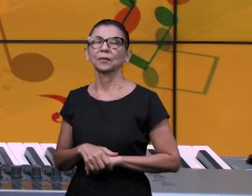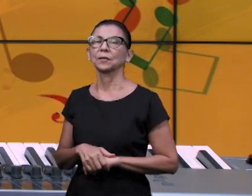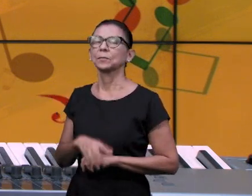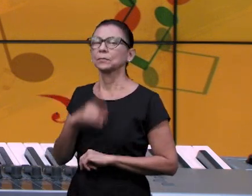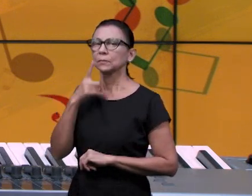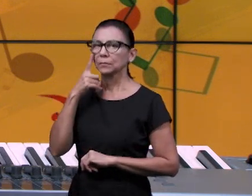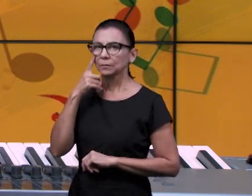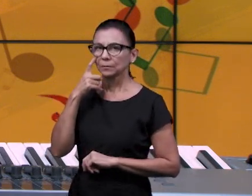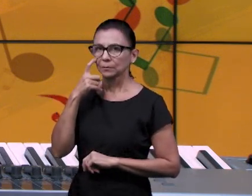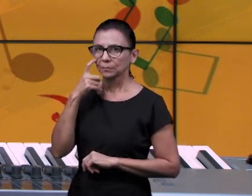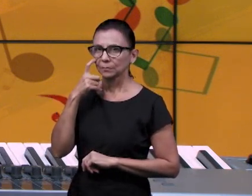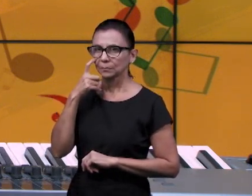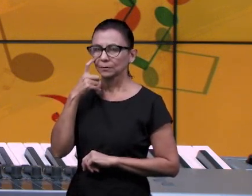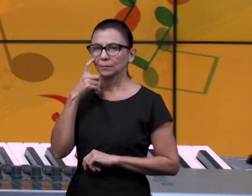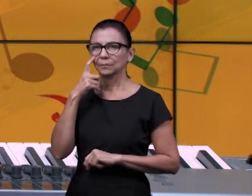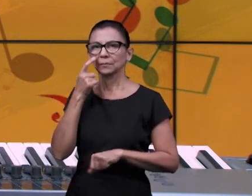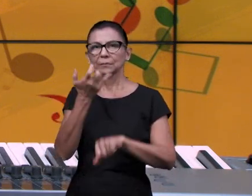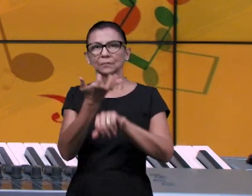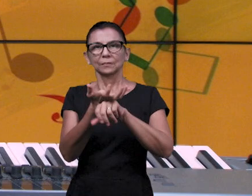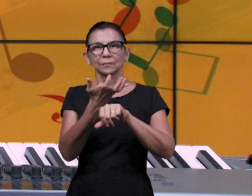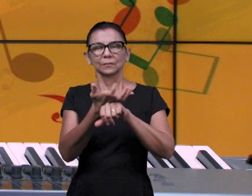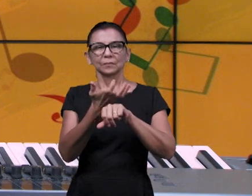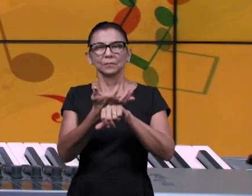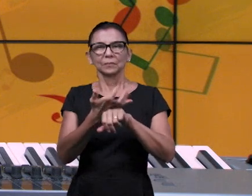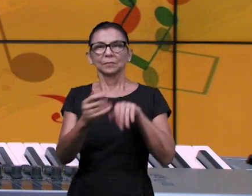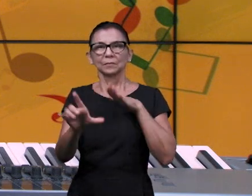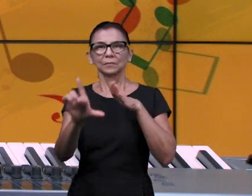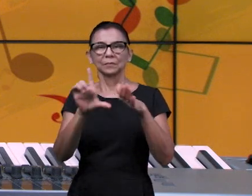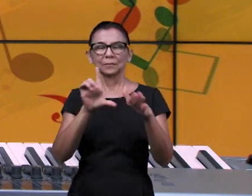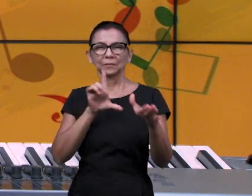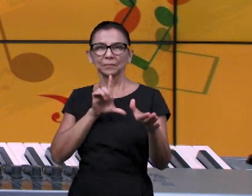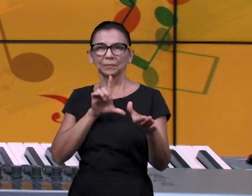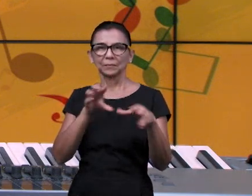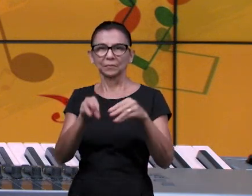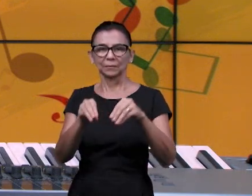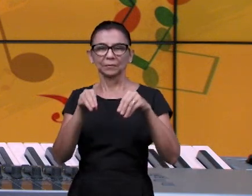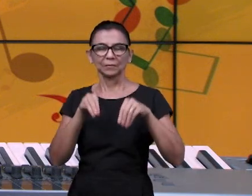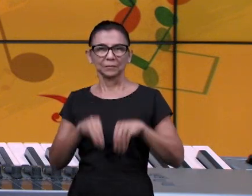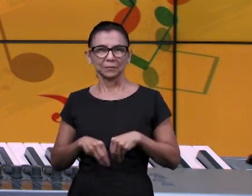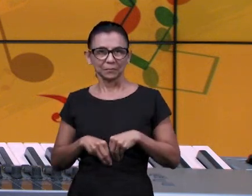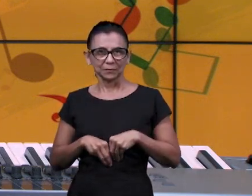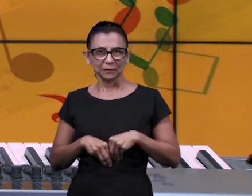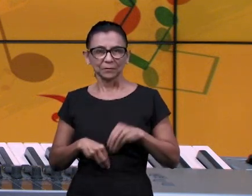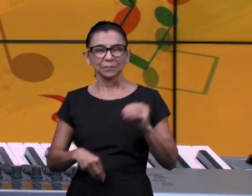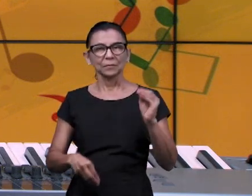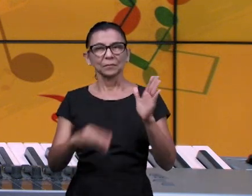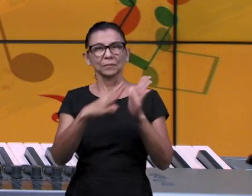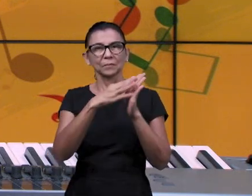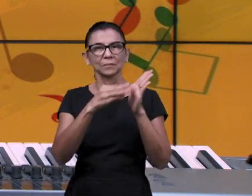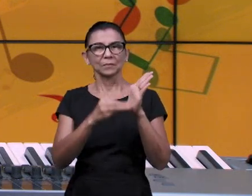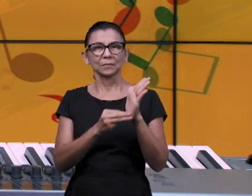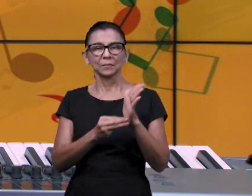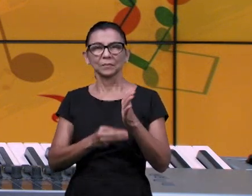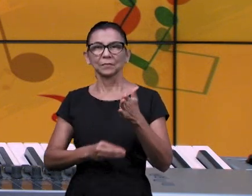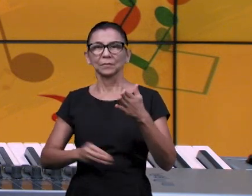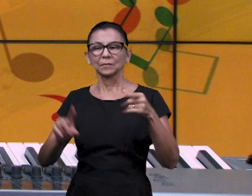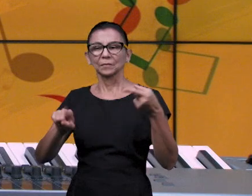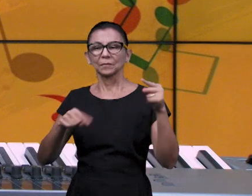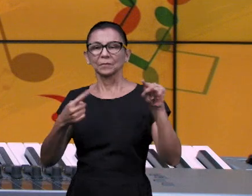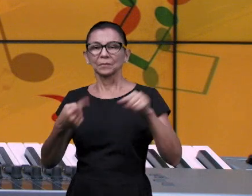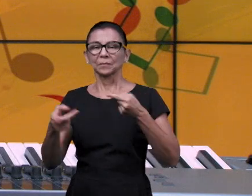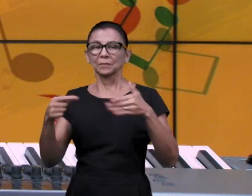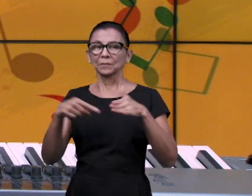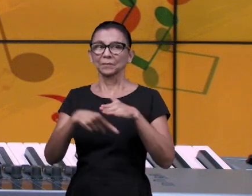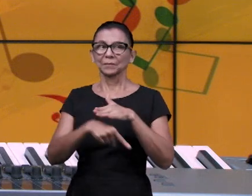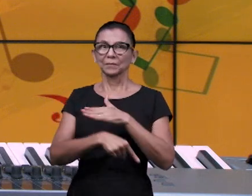vous puissiez regarder les études précédentes sur les symboles de la musique parce que nous allons avancer